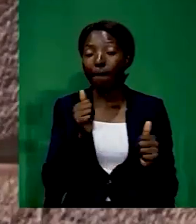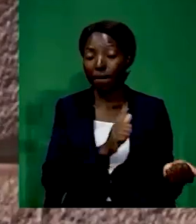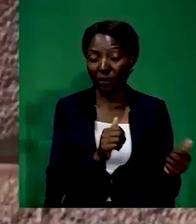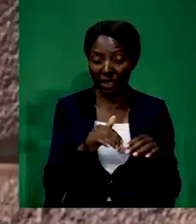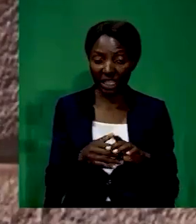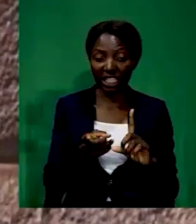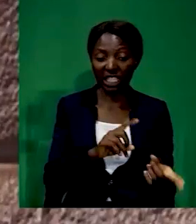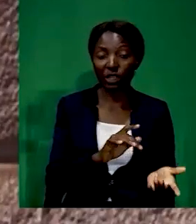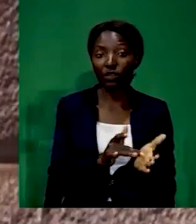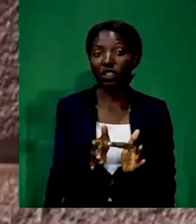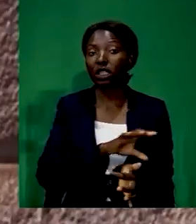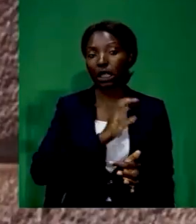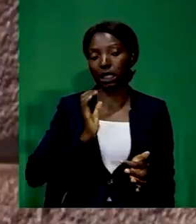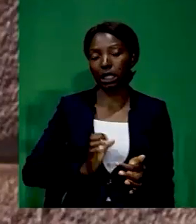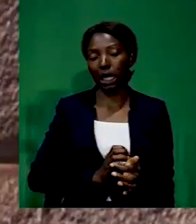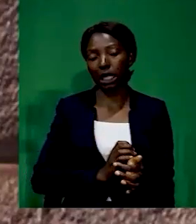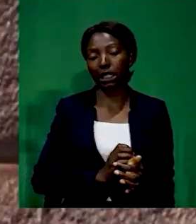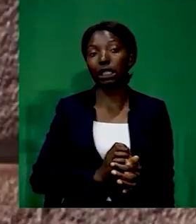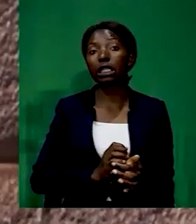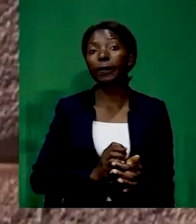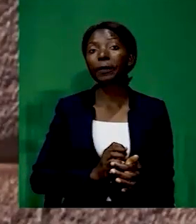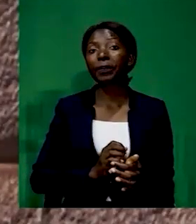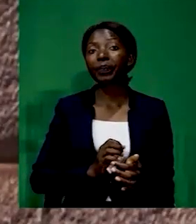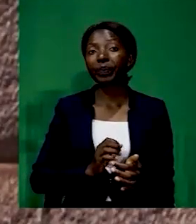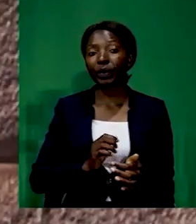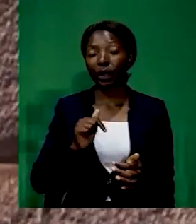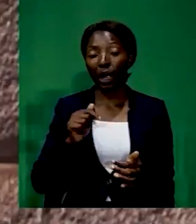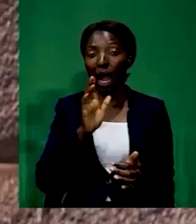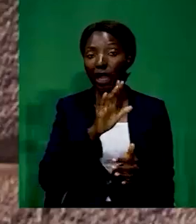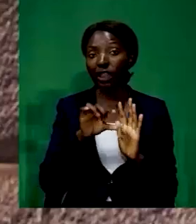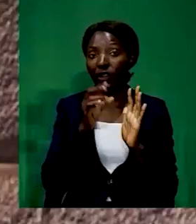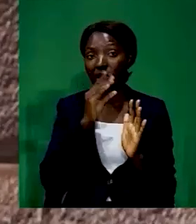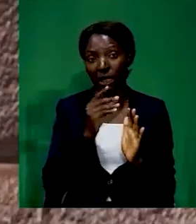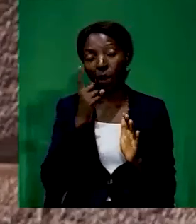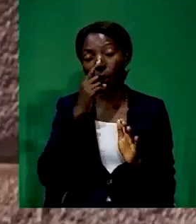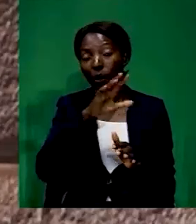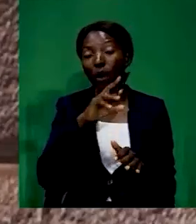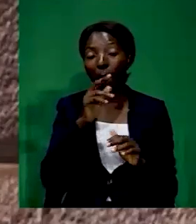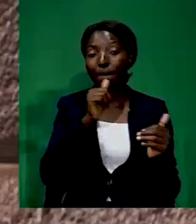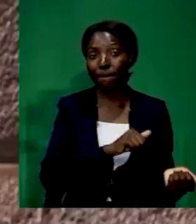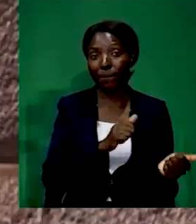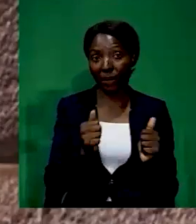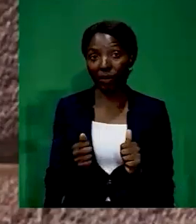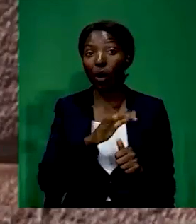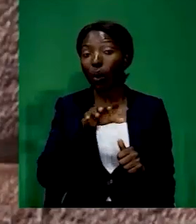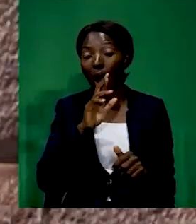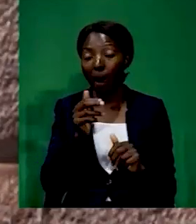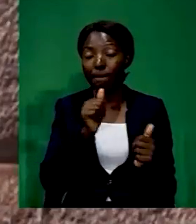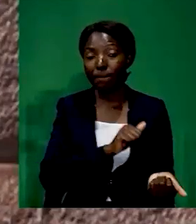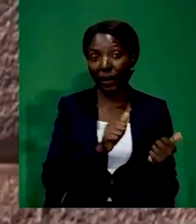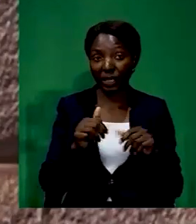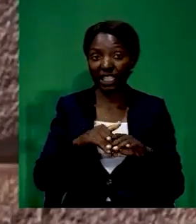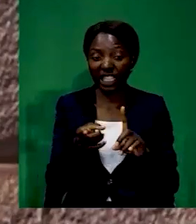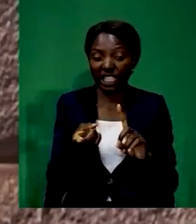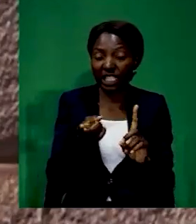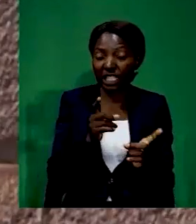murufu rwaKristu vaKorosi chapter 2 verse 12 yobva yapama futi yoti patakabhabhatidzwa takabhabhatidzwa